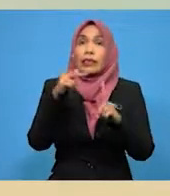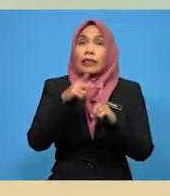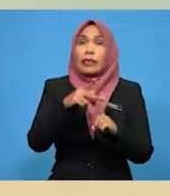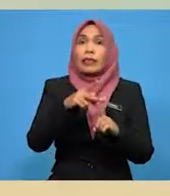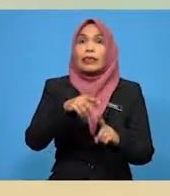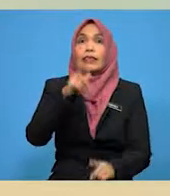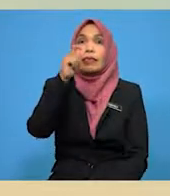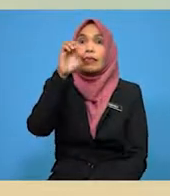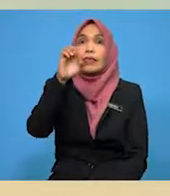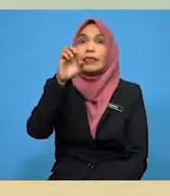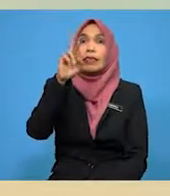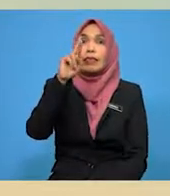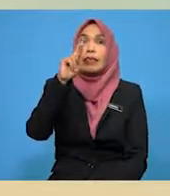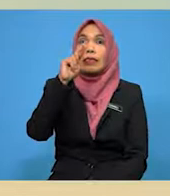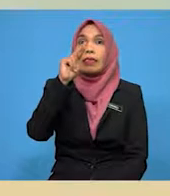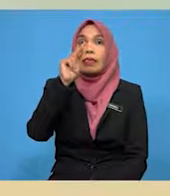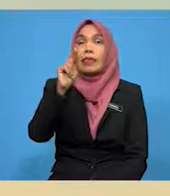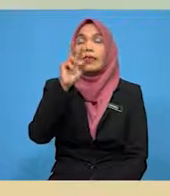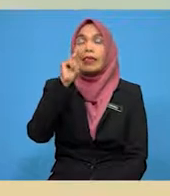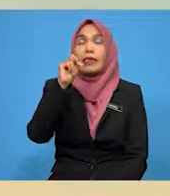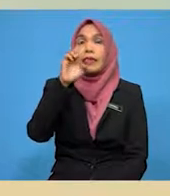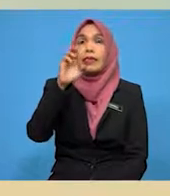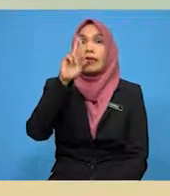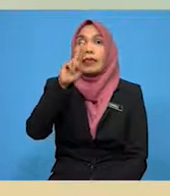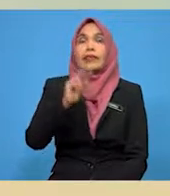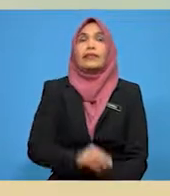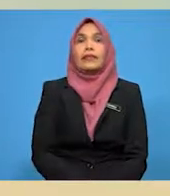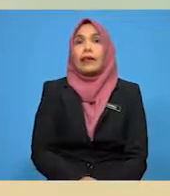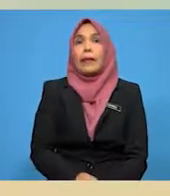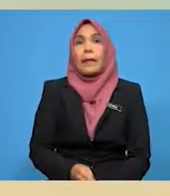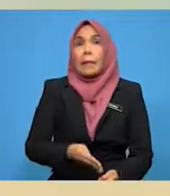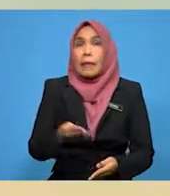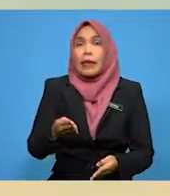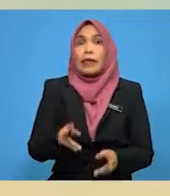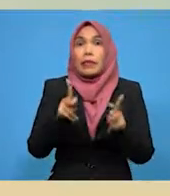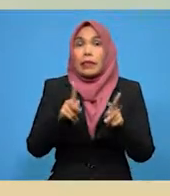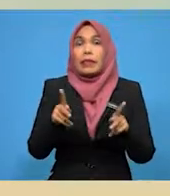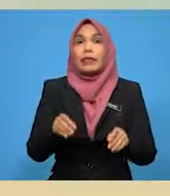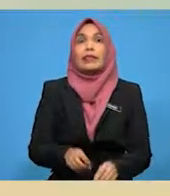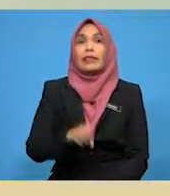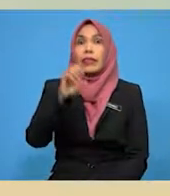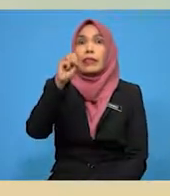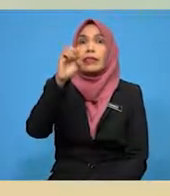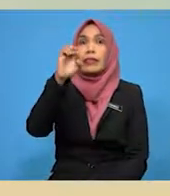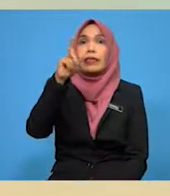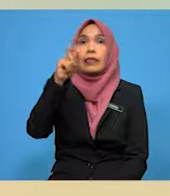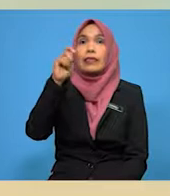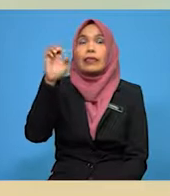rak telur di dalam seta bagi memastikan seta tray bergerak setiap 1 jam.